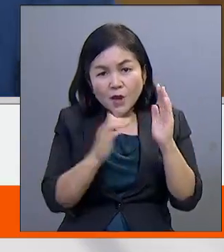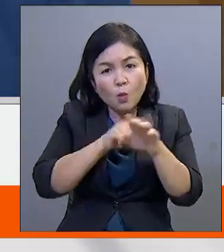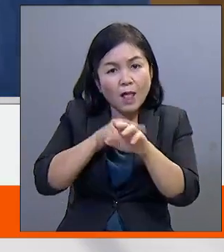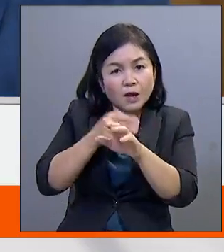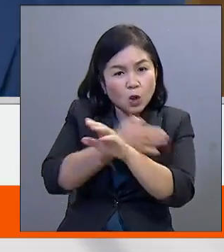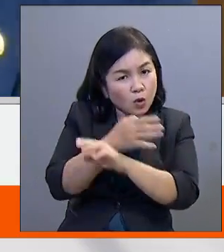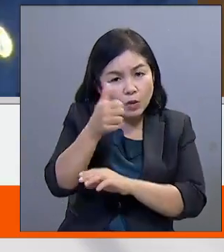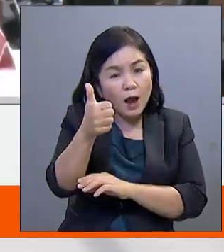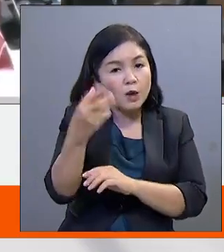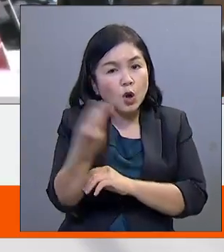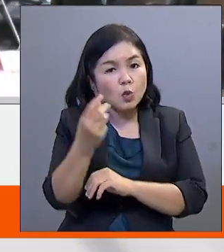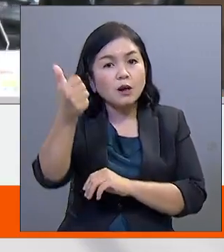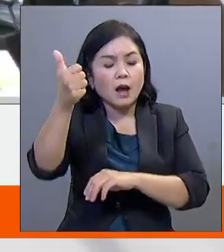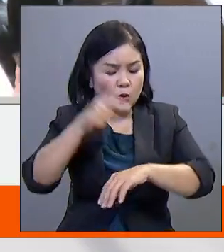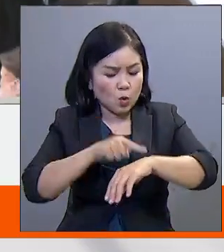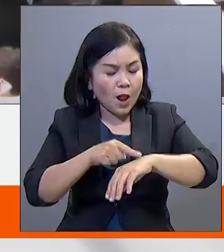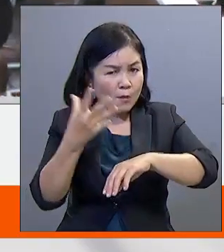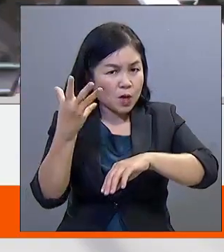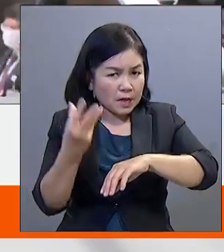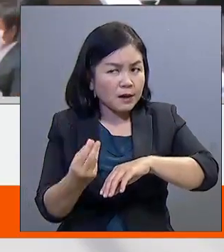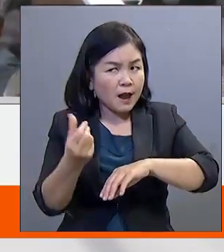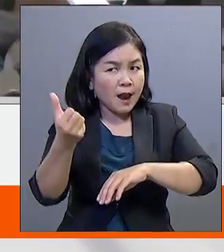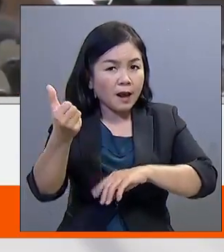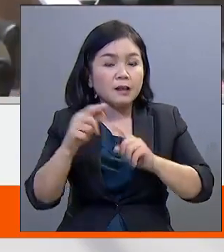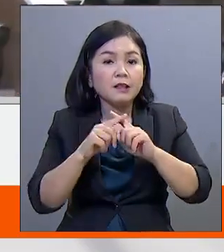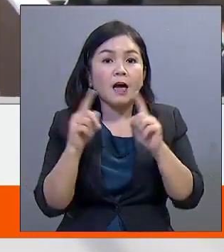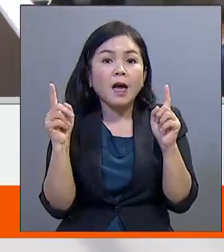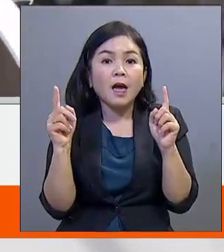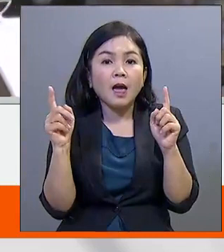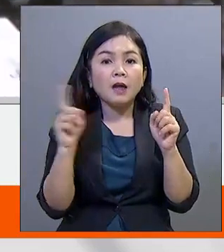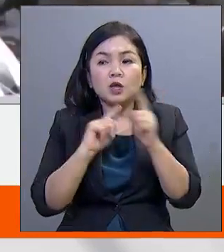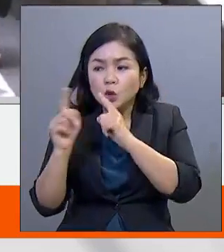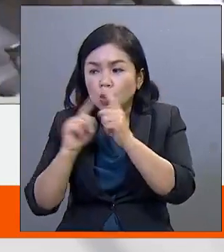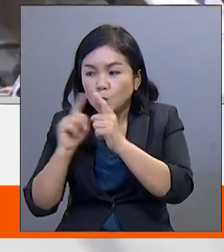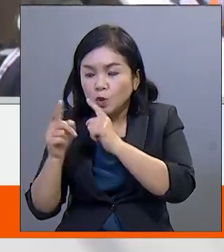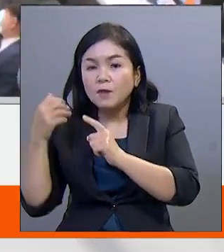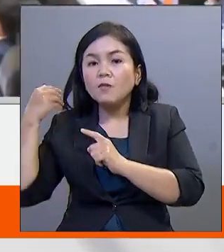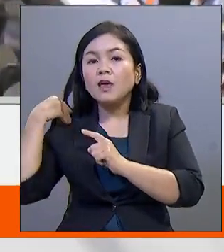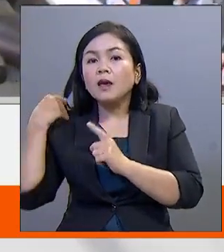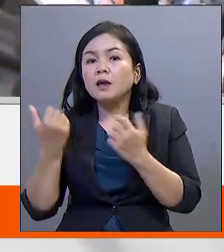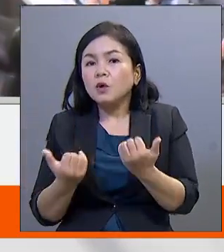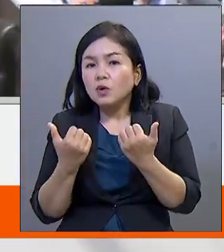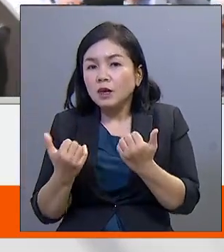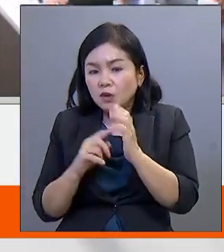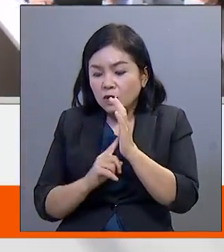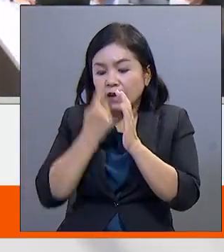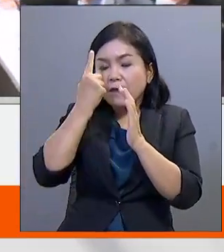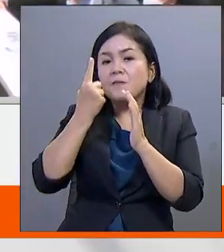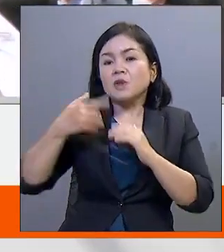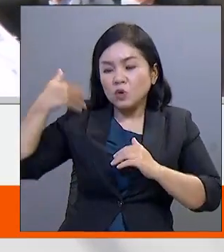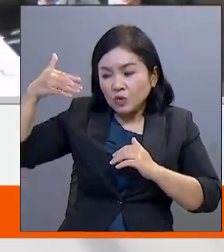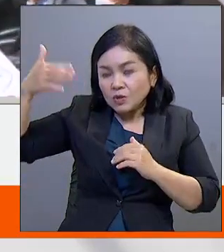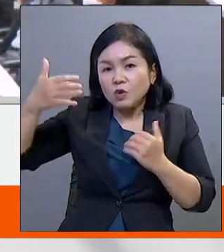sextวซมากตเป็นยิง